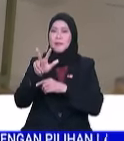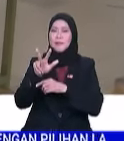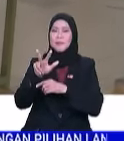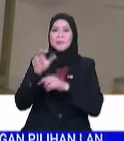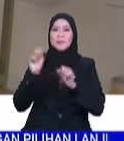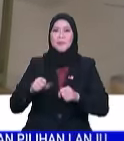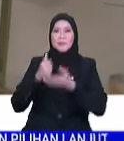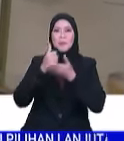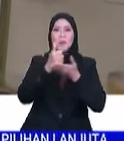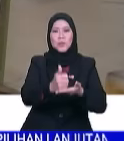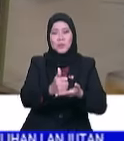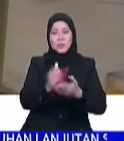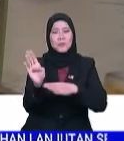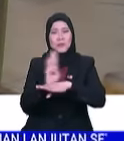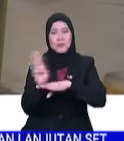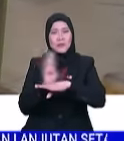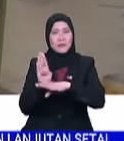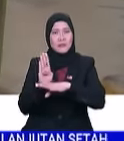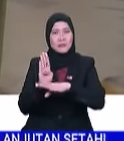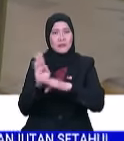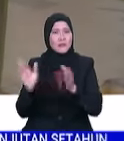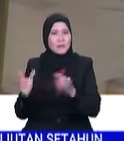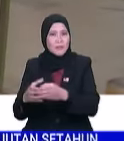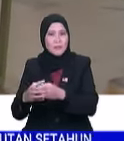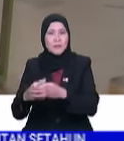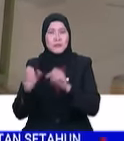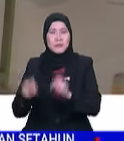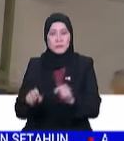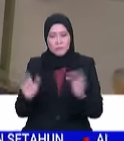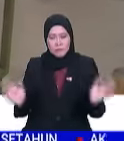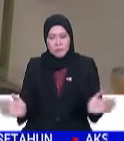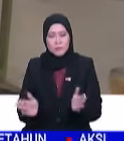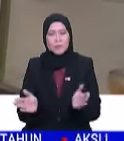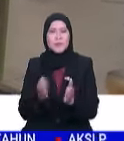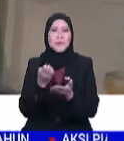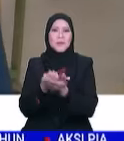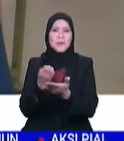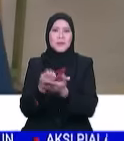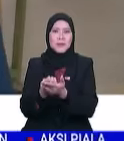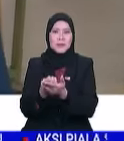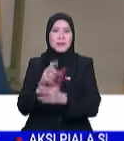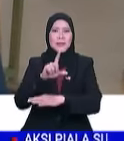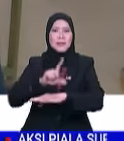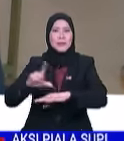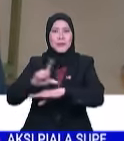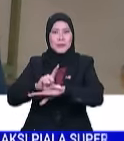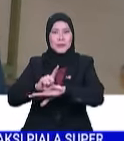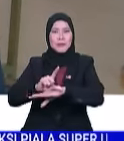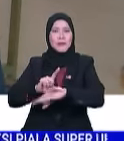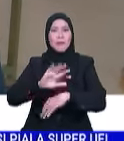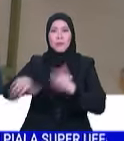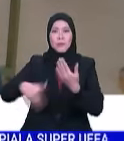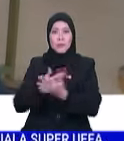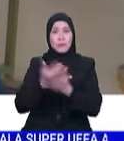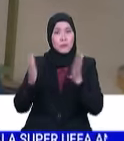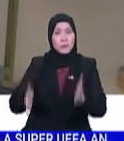membantu peniaga-peniaga kecil bagi merangsangkan ekonomi di Labuan. Saya harap semua warga Labuan